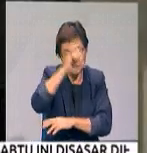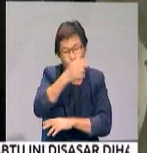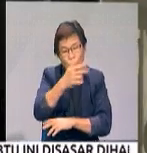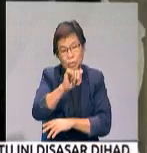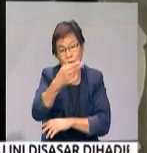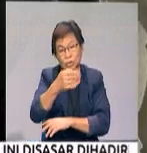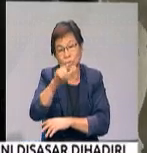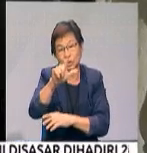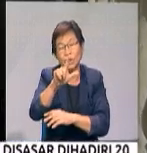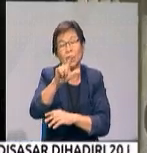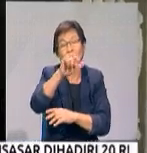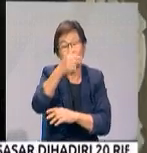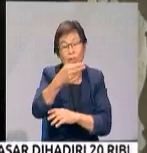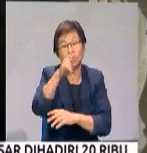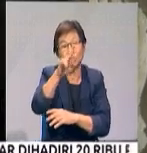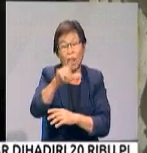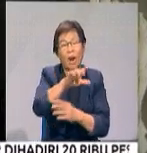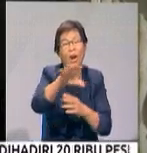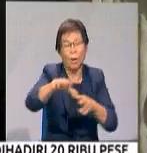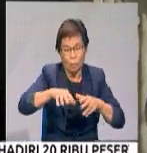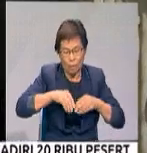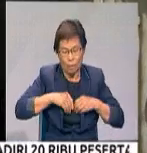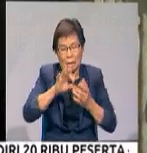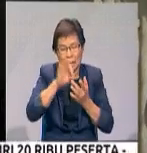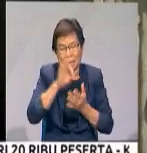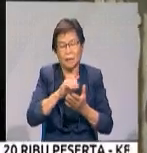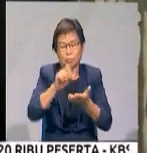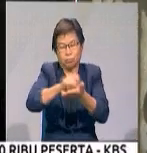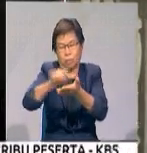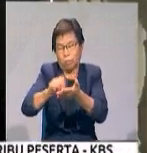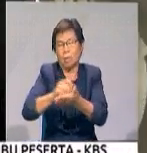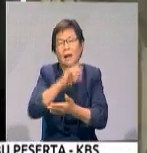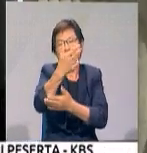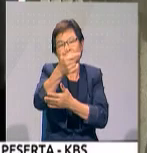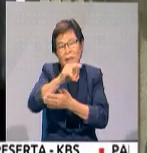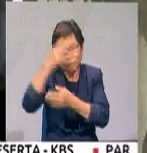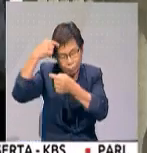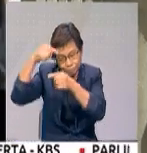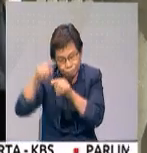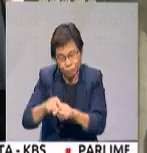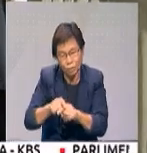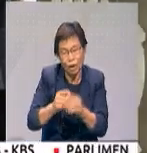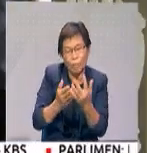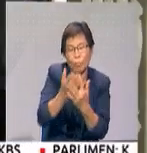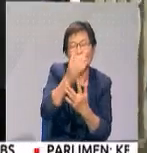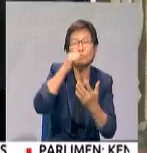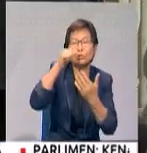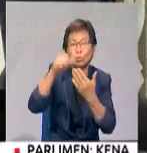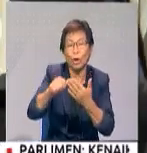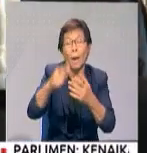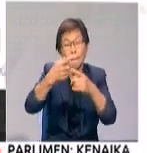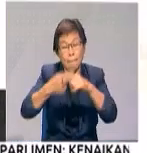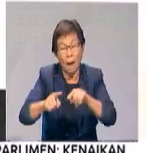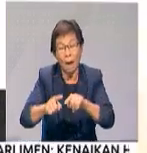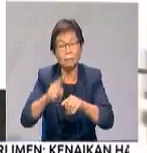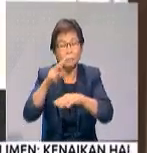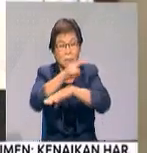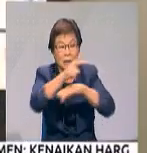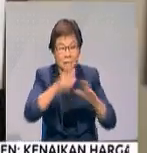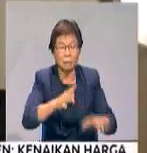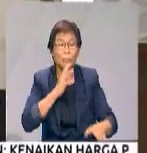menerima pelantikan itu secara lisan manakala Chang Zhenming memaklumkan persetujuan melalui sepucuk surat. Bagaimanapun menurut